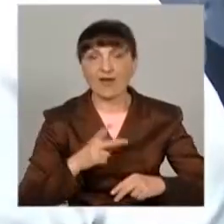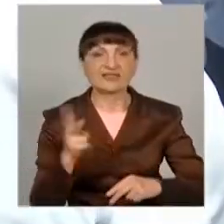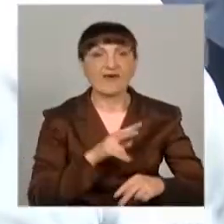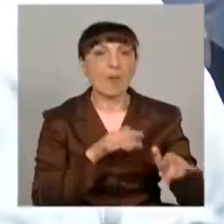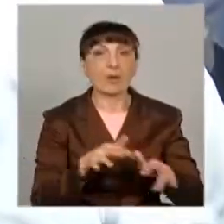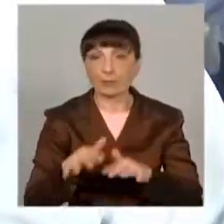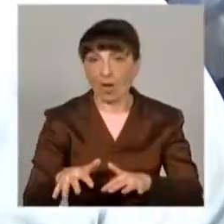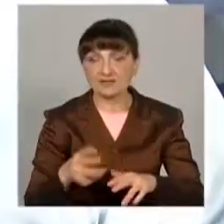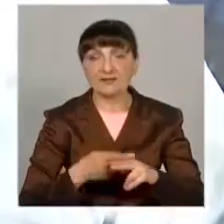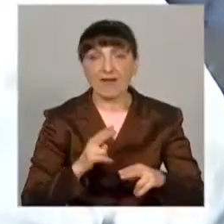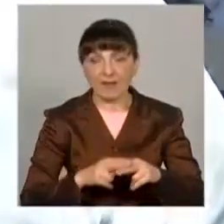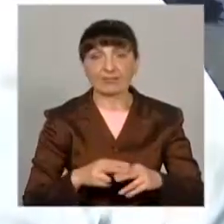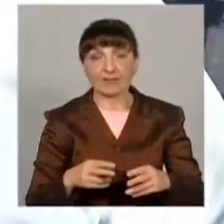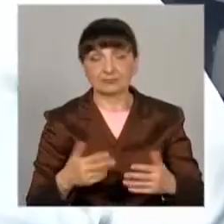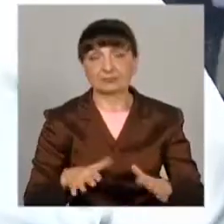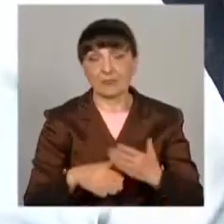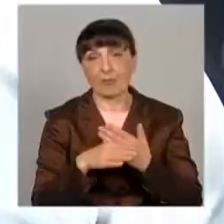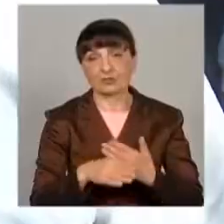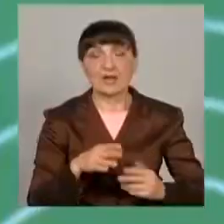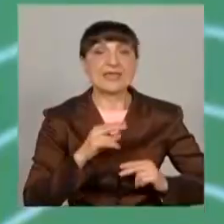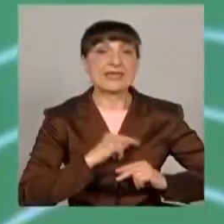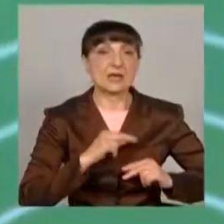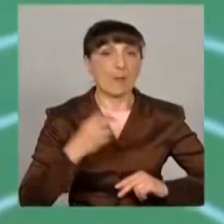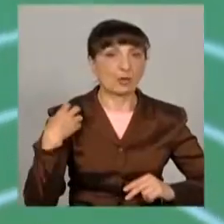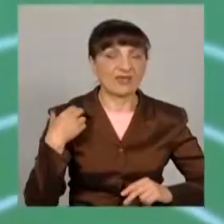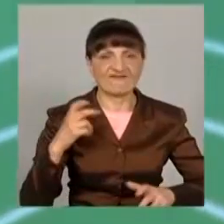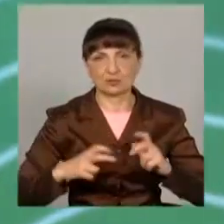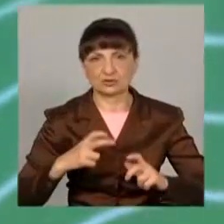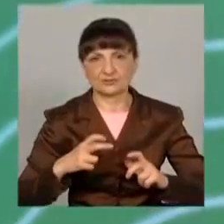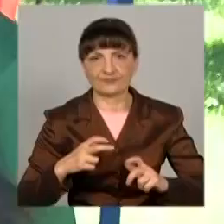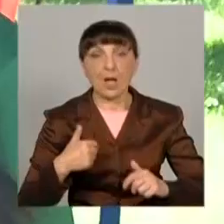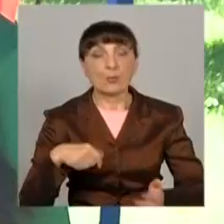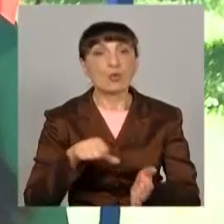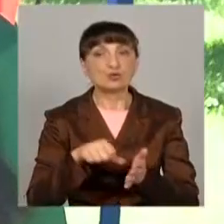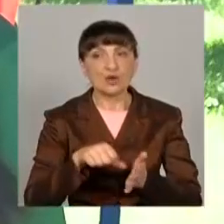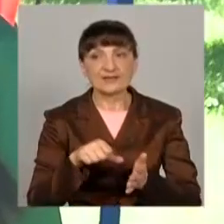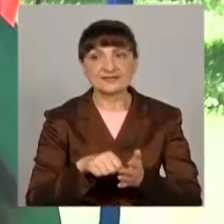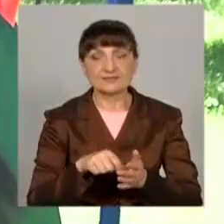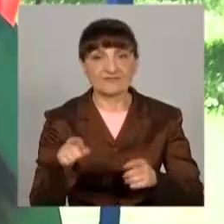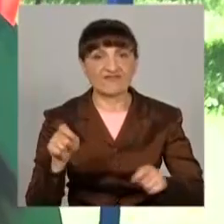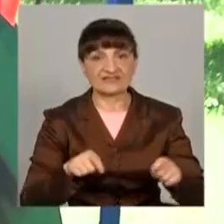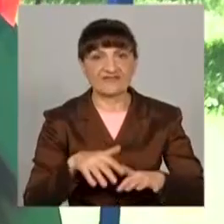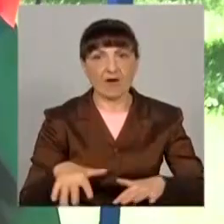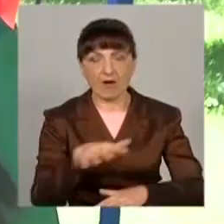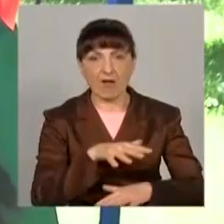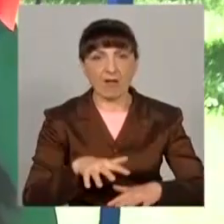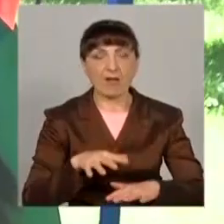мероприятий, я думаю, это точка соприкосновения работодателей и вузов. На данный момент мы участвуем в идею Career Day и